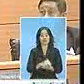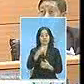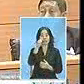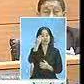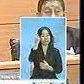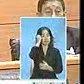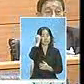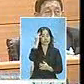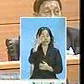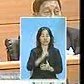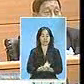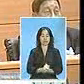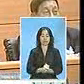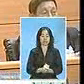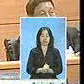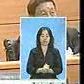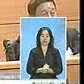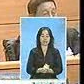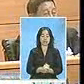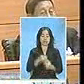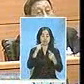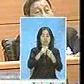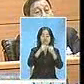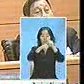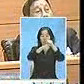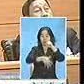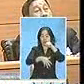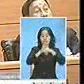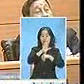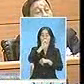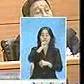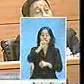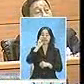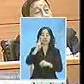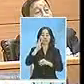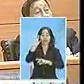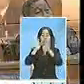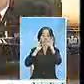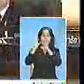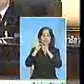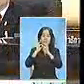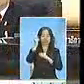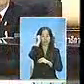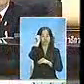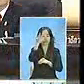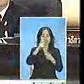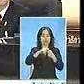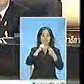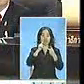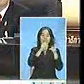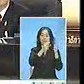ใจนะครับในโครงสร้างของสว.สรรหาท่านไม่เข้าใจแนวคิด